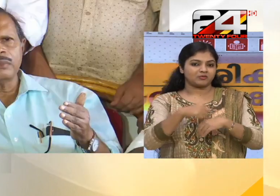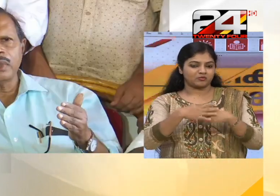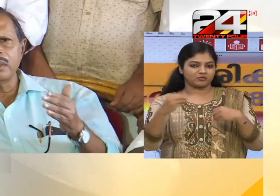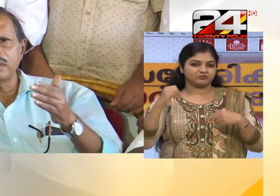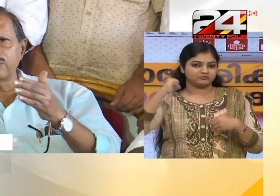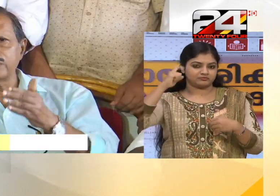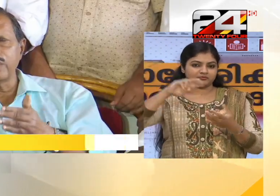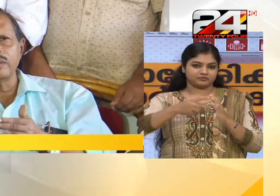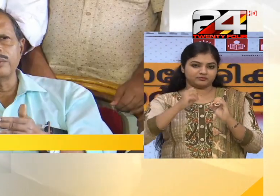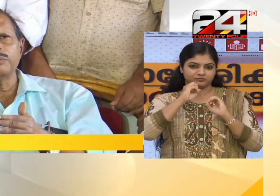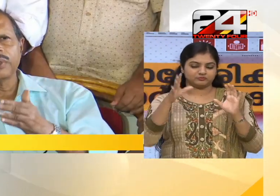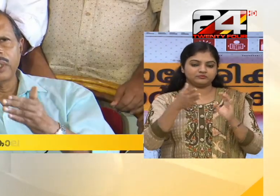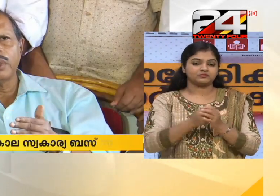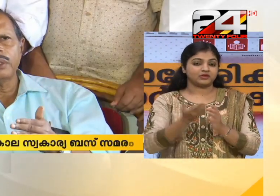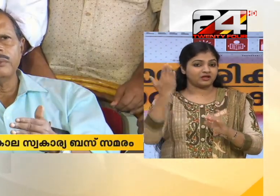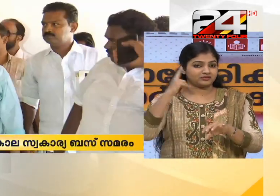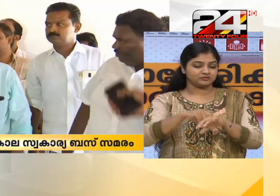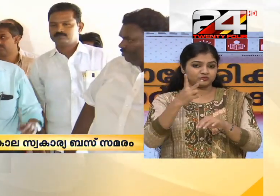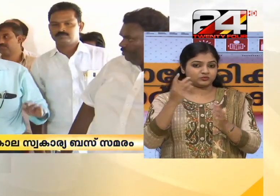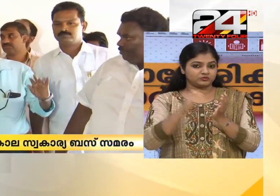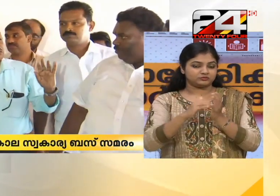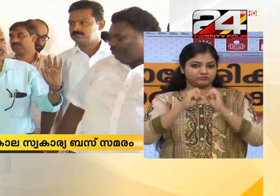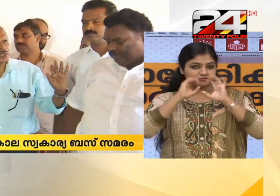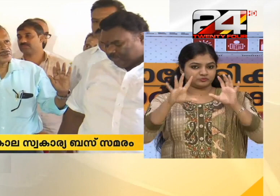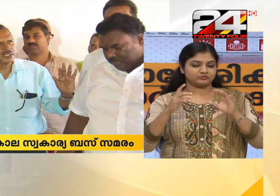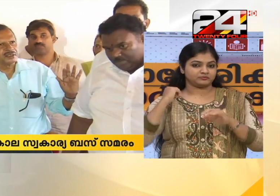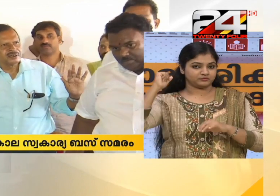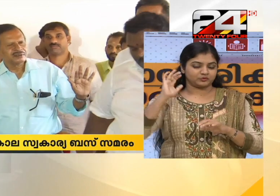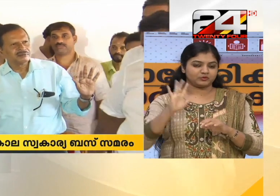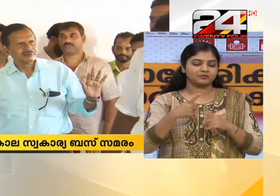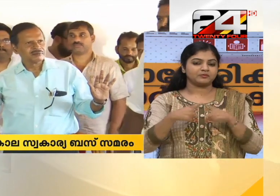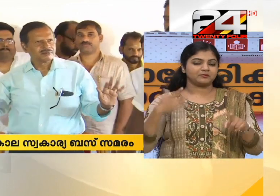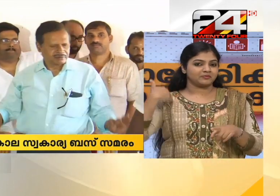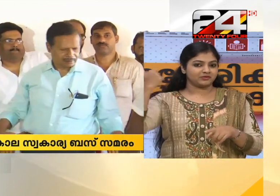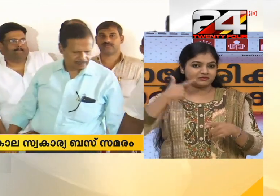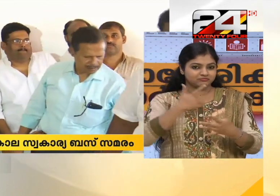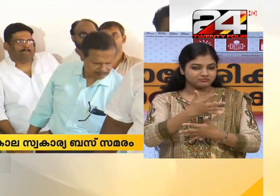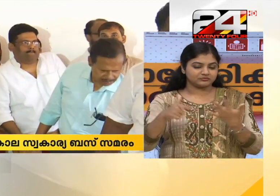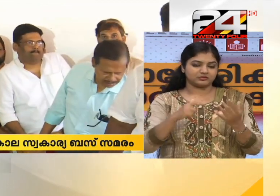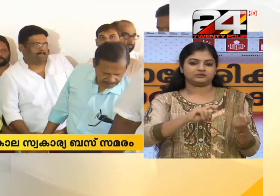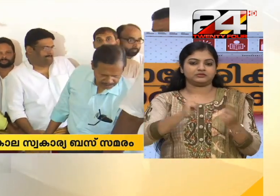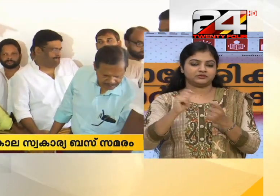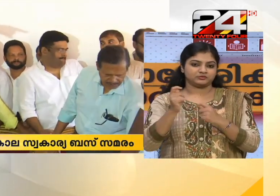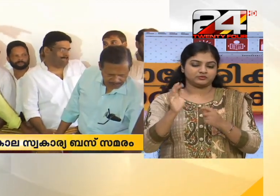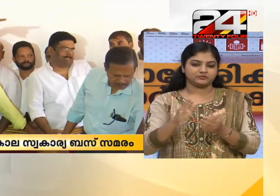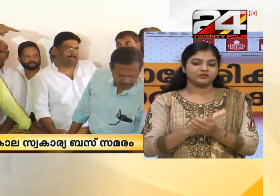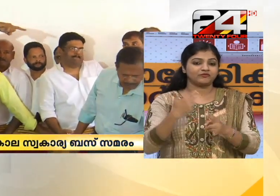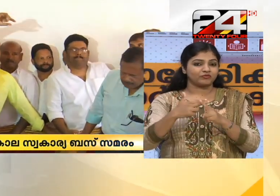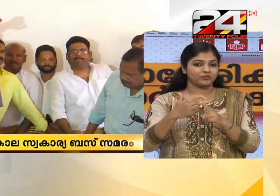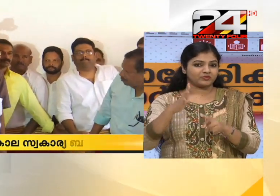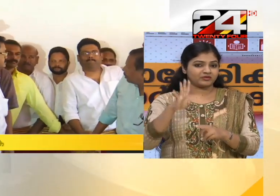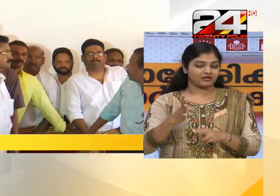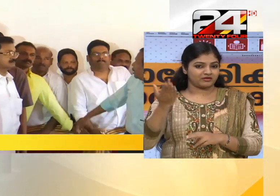പ്രഖ്യാപിച്ചിരിക്കുന്നത്. കഴിഞ്ഞ 2 തവണ പ്രഖ്യാപിച്ച സമരവും ഗതാഗത മന്ത്രിയുടെ ഇടപെടലിനെ തുടർന്ന് മാറ്റിവെക്കുകയായിരുന്നു. February 4 ബസ് ഉടമകൾ പ്രഖ്യാപിച്ച